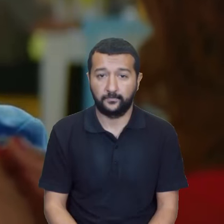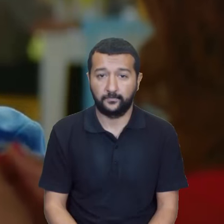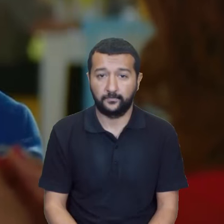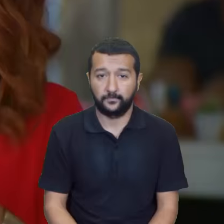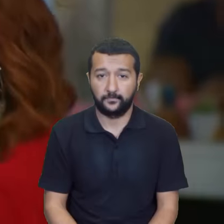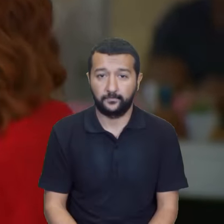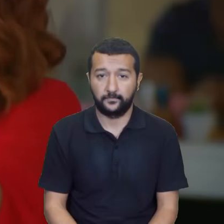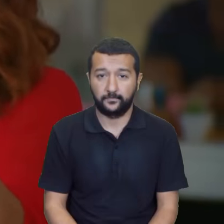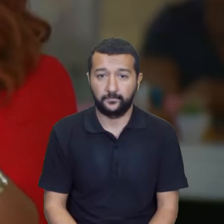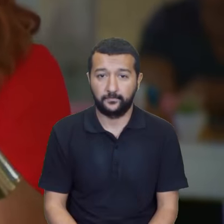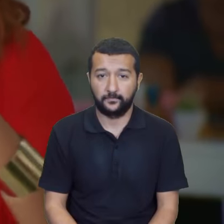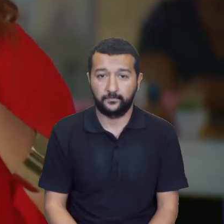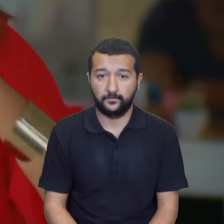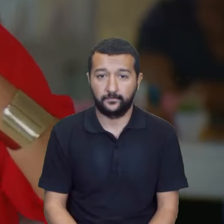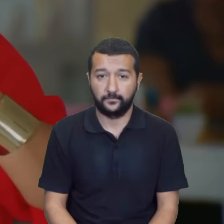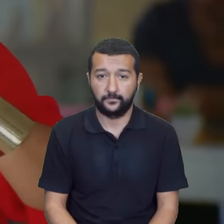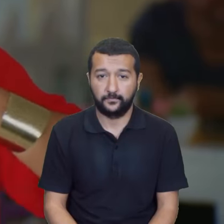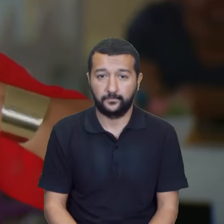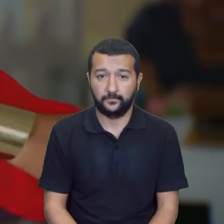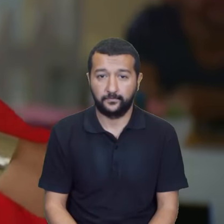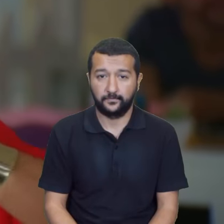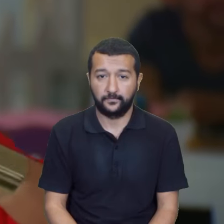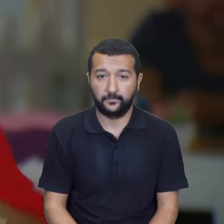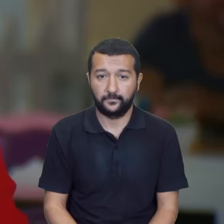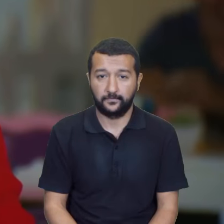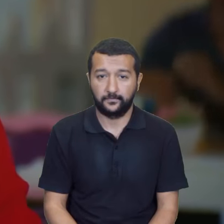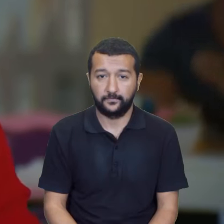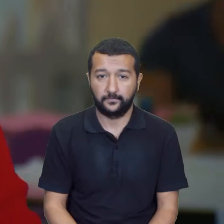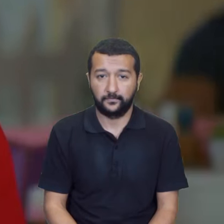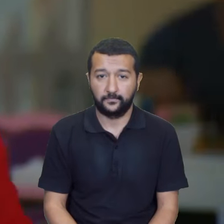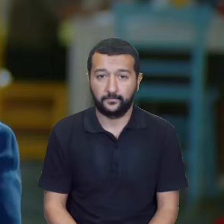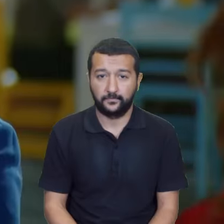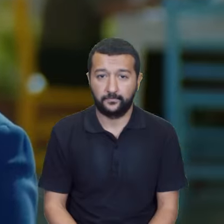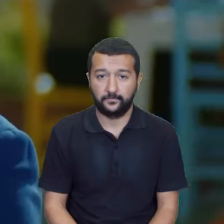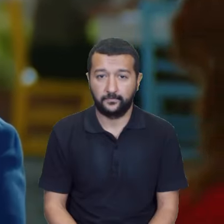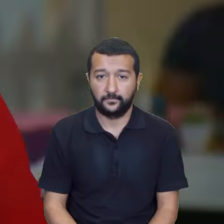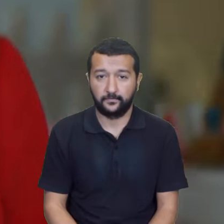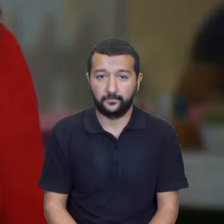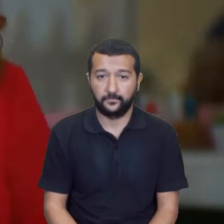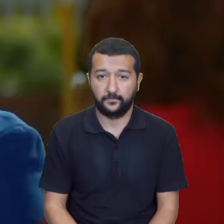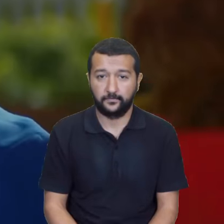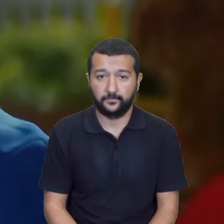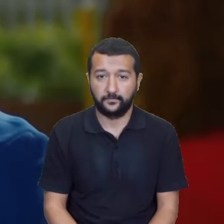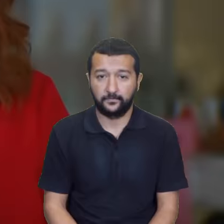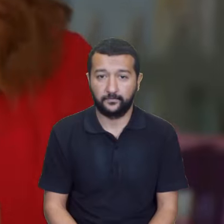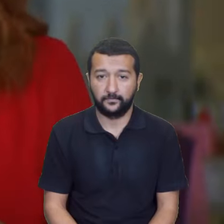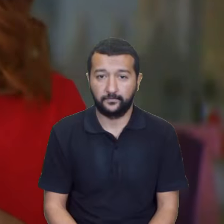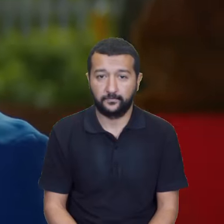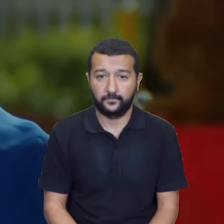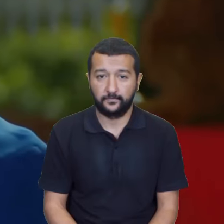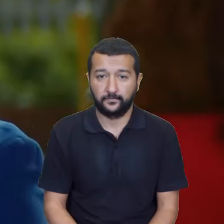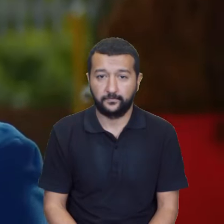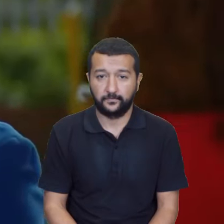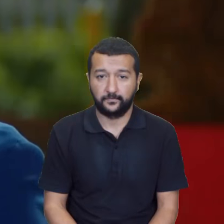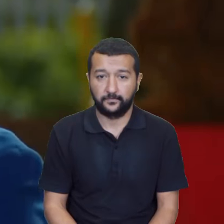Havada kalp yapıp omuz attırarak yolladı. Ayşen havada kapıp kalbinin üzerine koydu. Kalp atışlarıyla omuzlarını attırarak